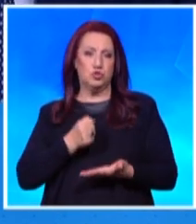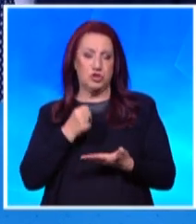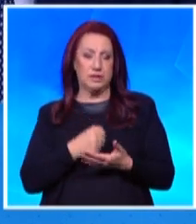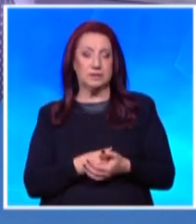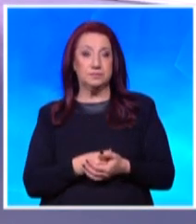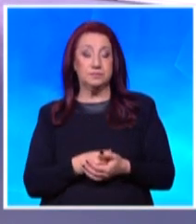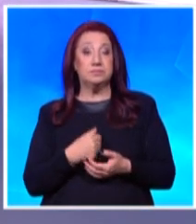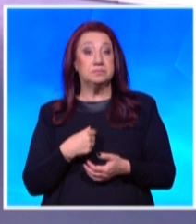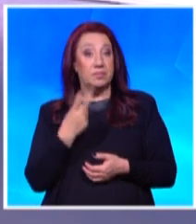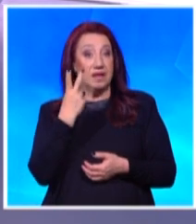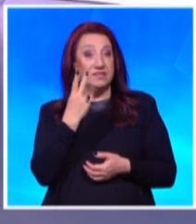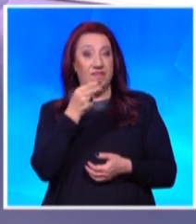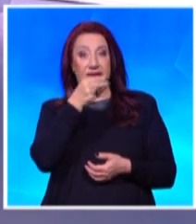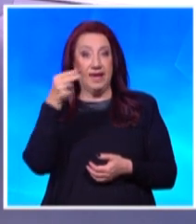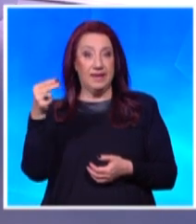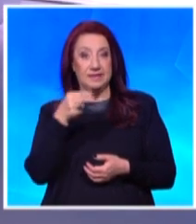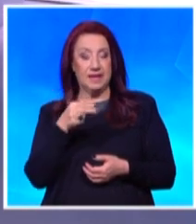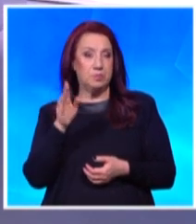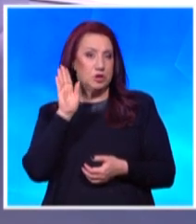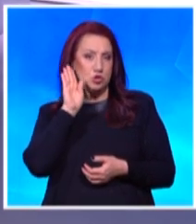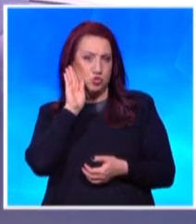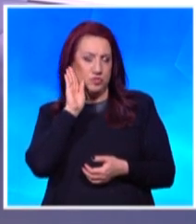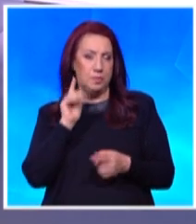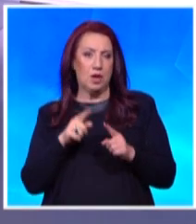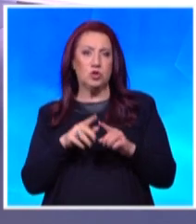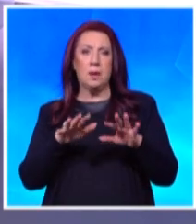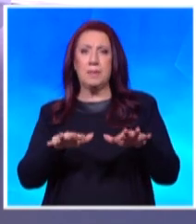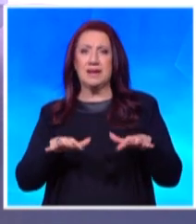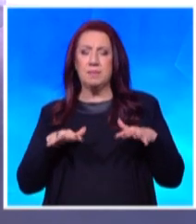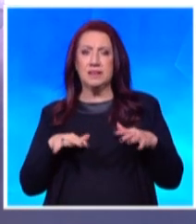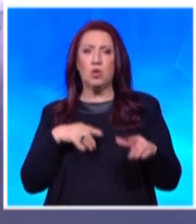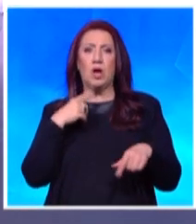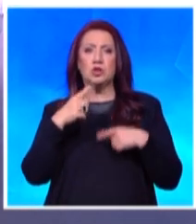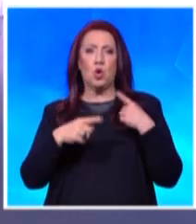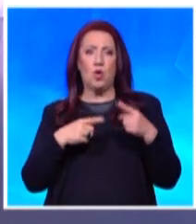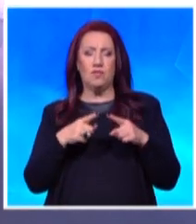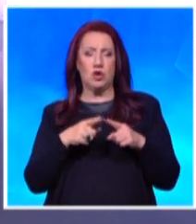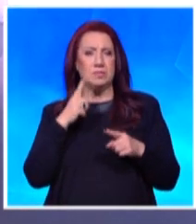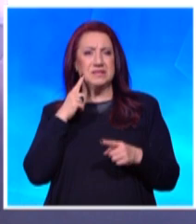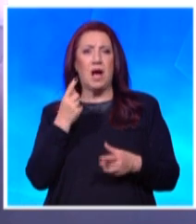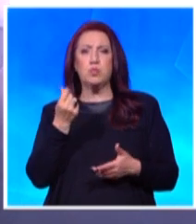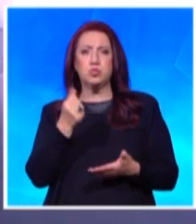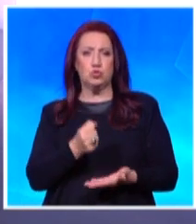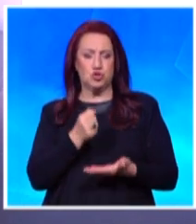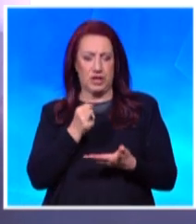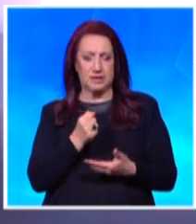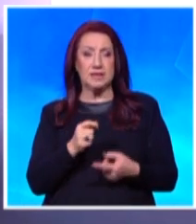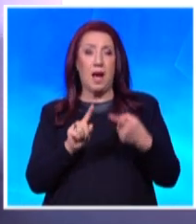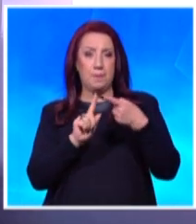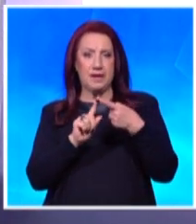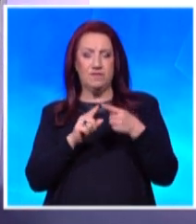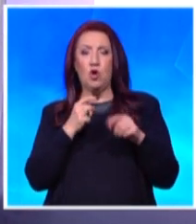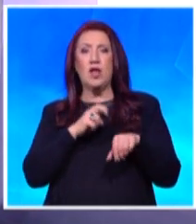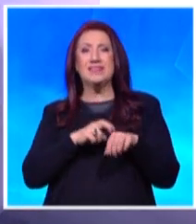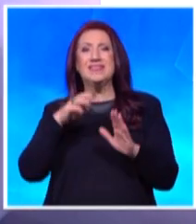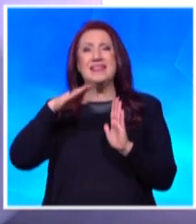теми чуваме от парламента, когато става въпрос за бюджета. Дефицит от 3% и включително и